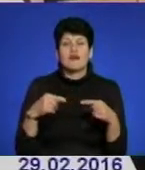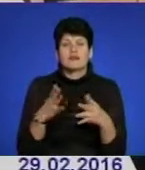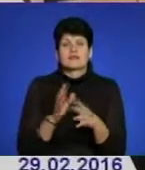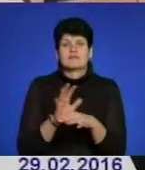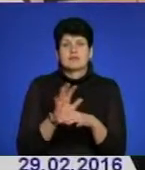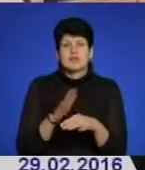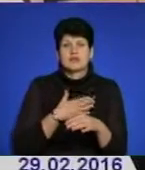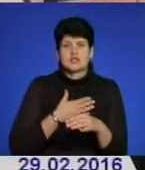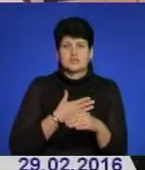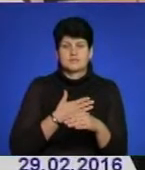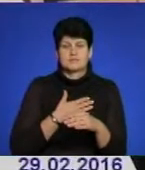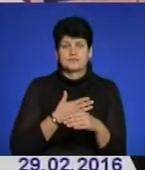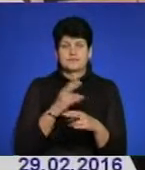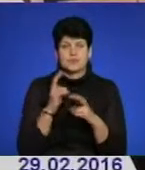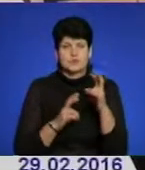промисловці.